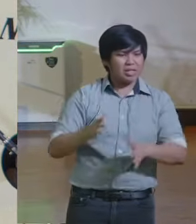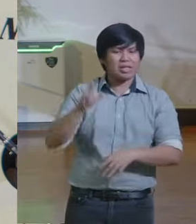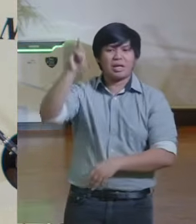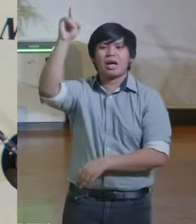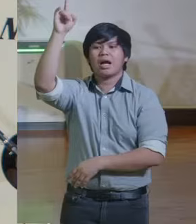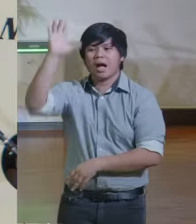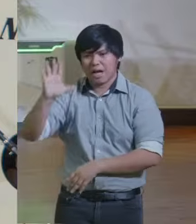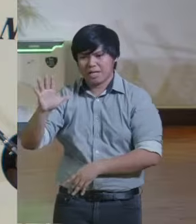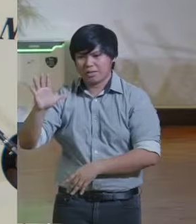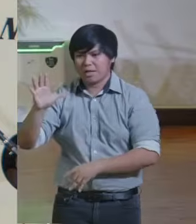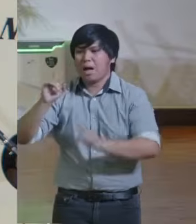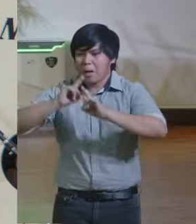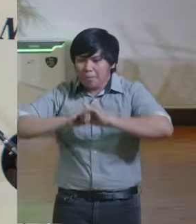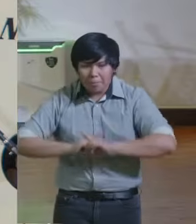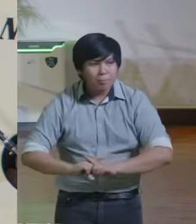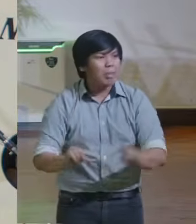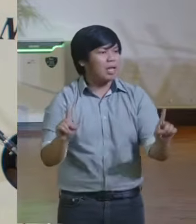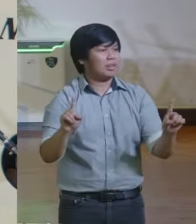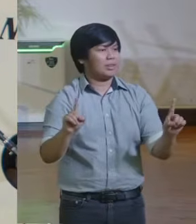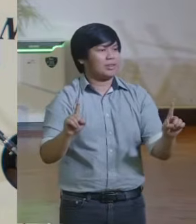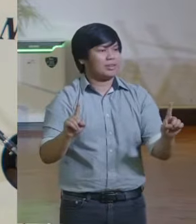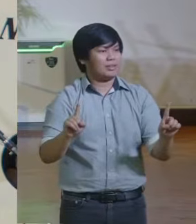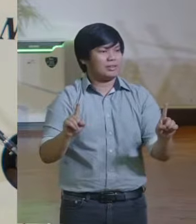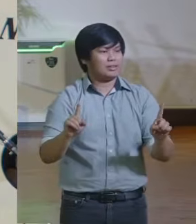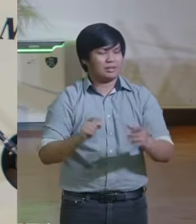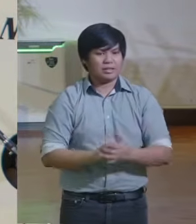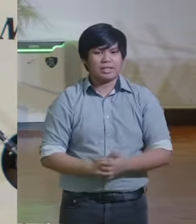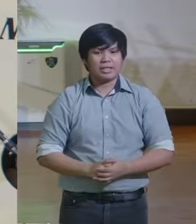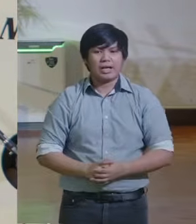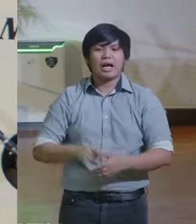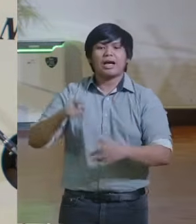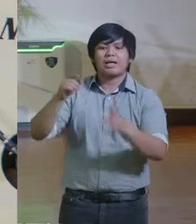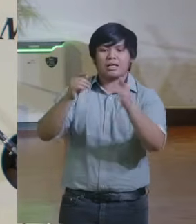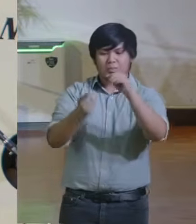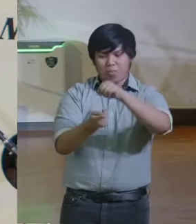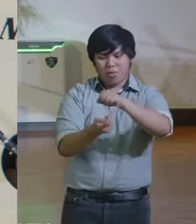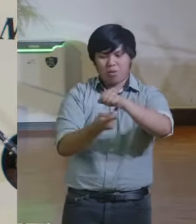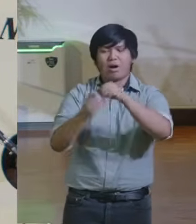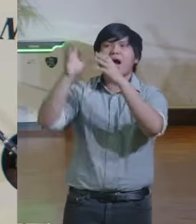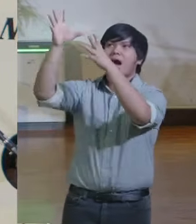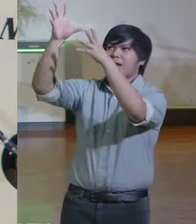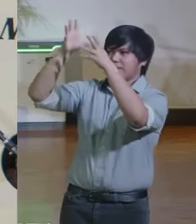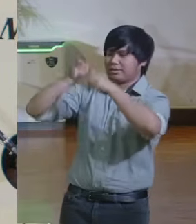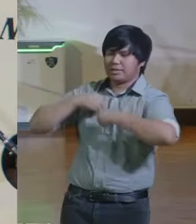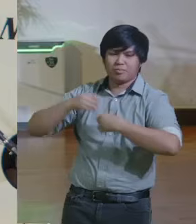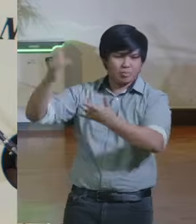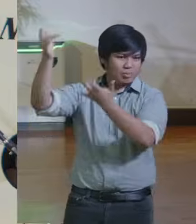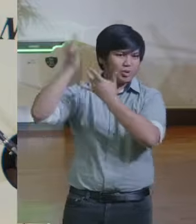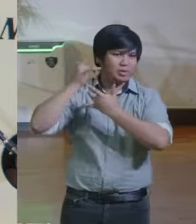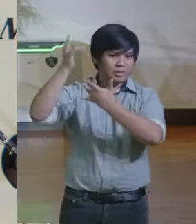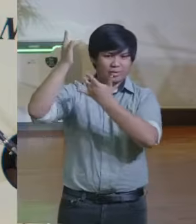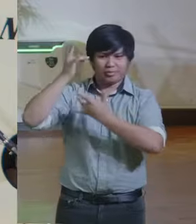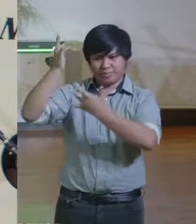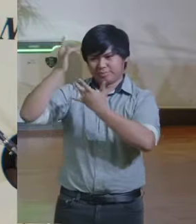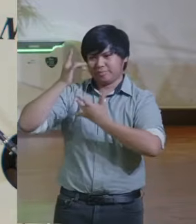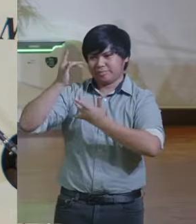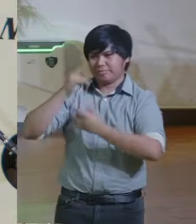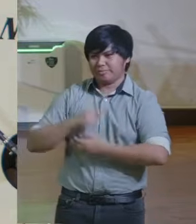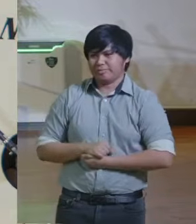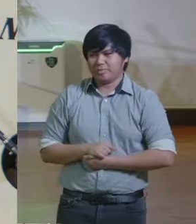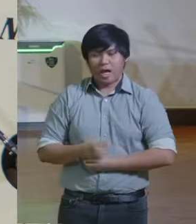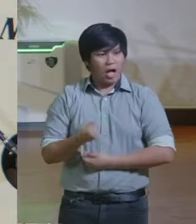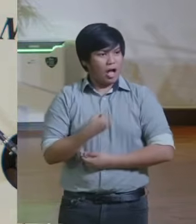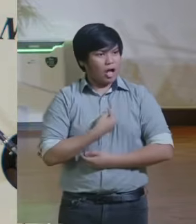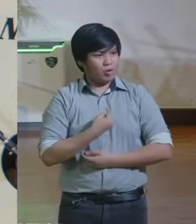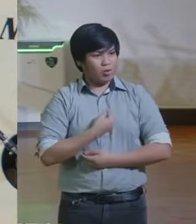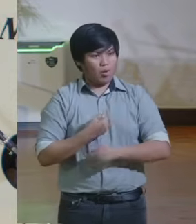Panginoon. Pero siya, he received mercy. But